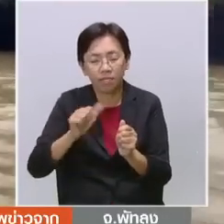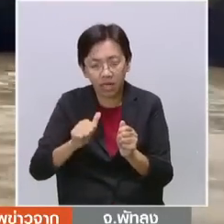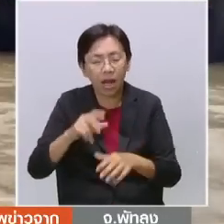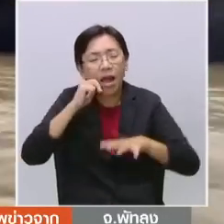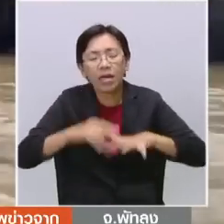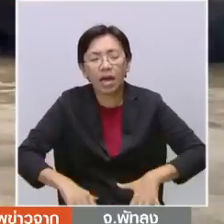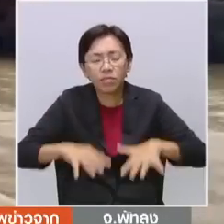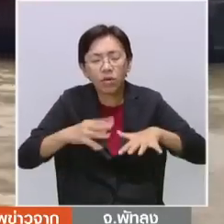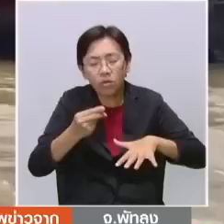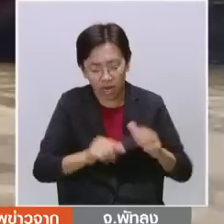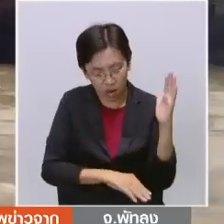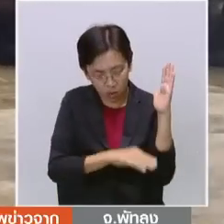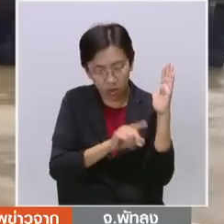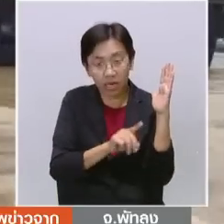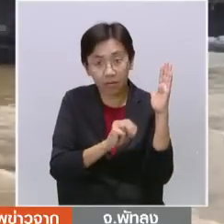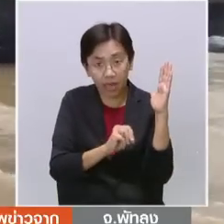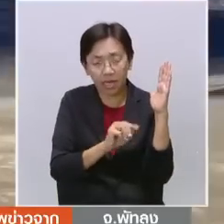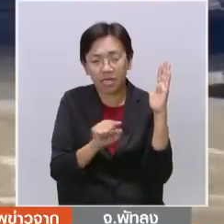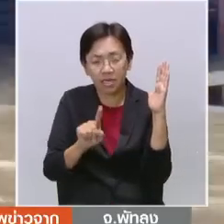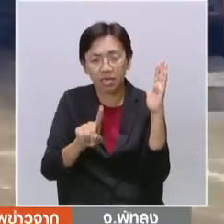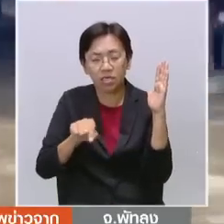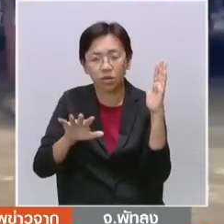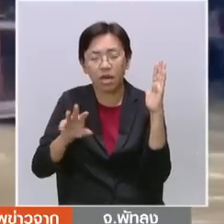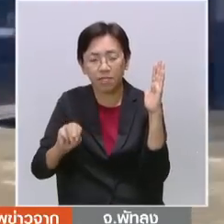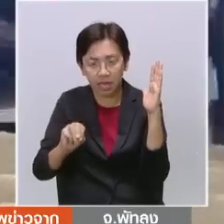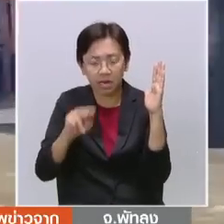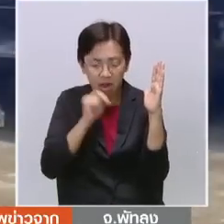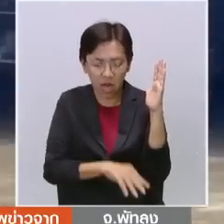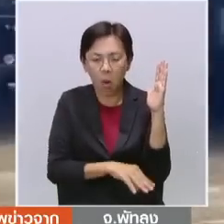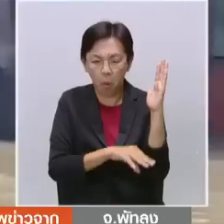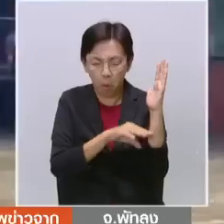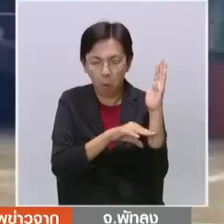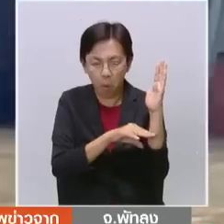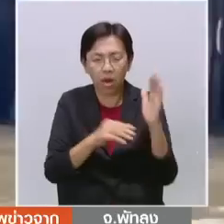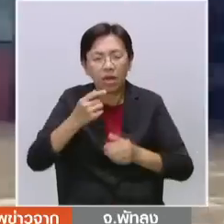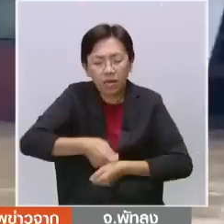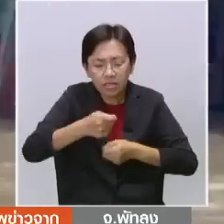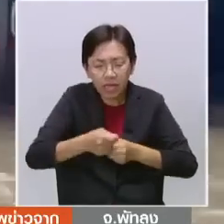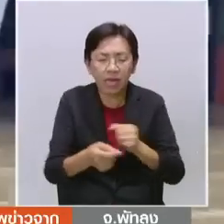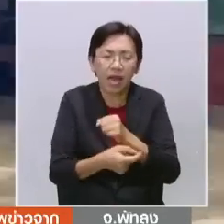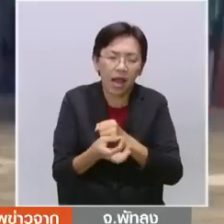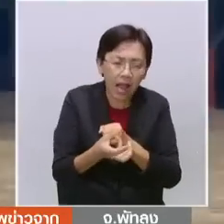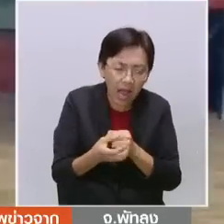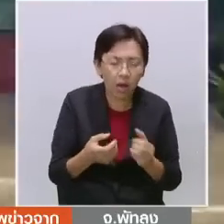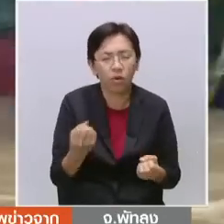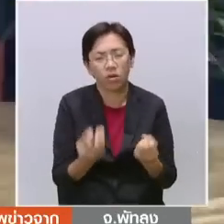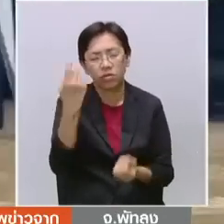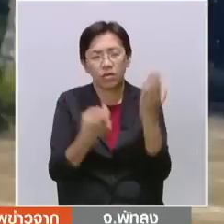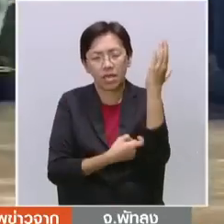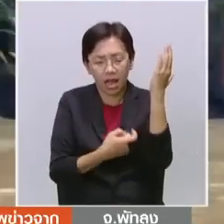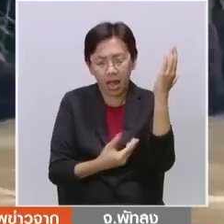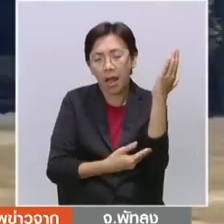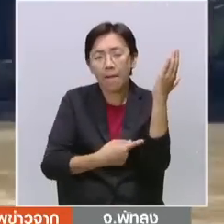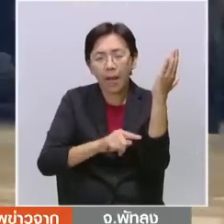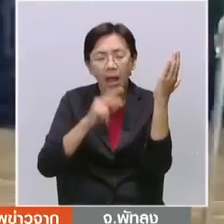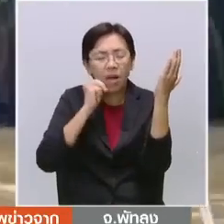ระดับน้ำอยู่ที่ประมาณ1เมตรถึง1เมตรครึ่งก็ถือว่าสูงเลยทีเดียวนะครับพ ื ้นที่การเกษตรนาข้าวสวนยางพาราสวนปาล์ม